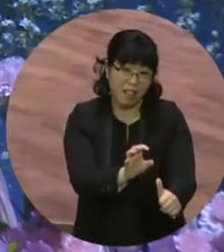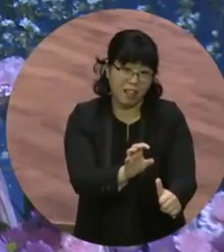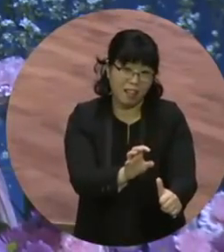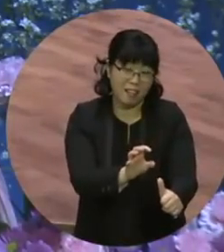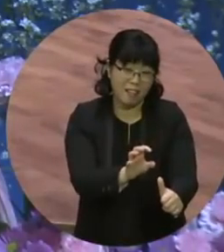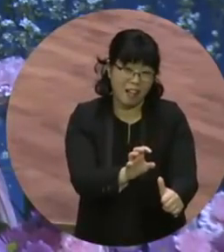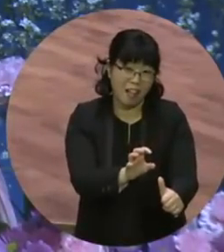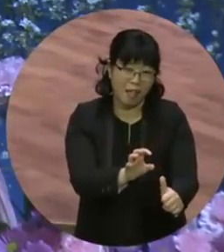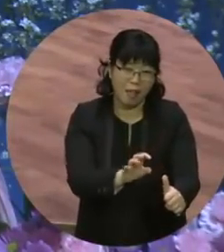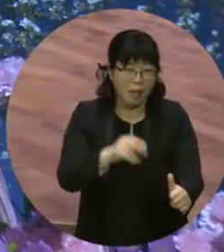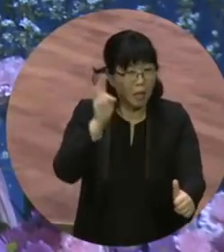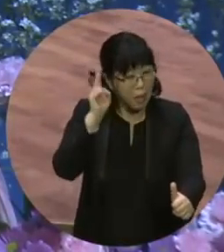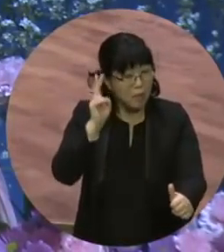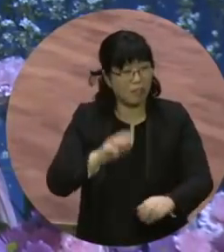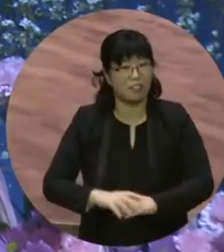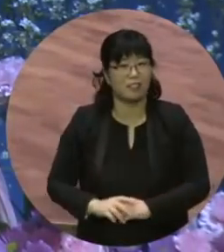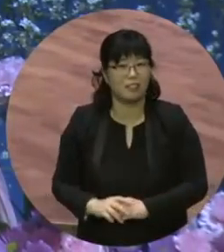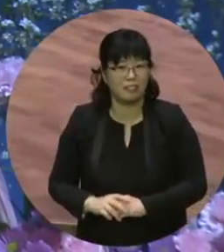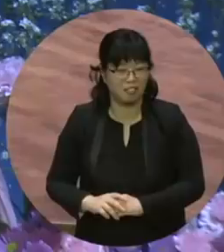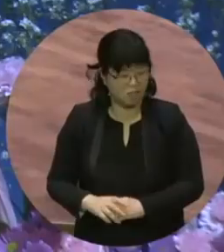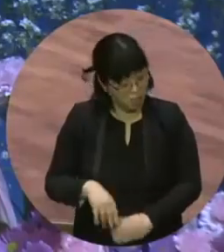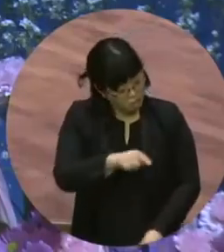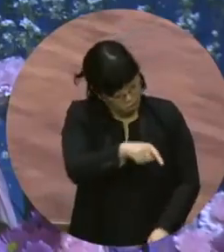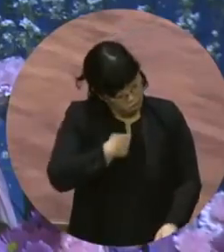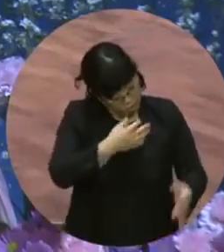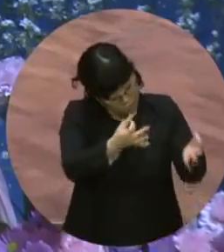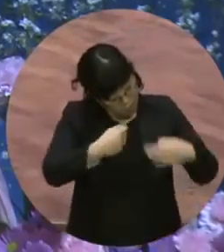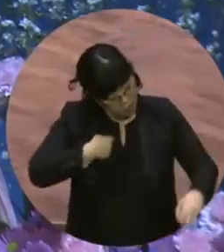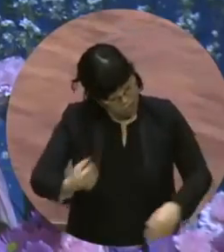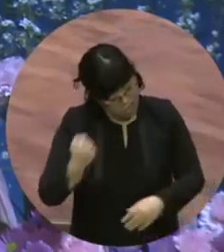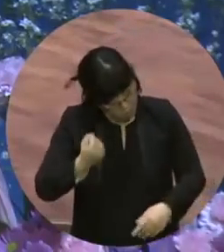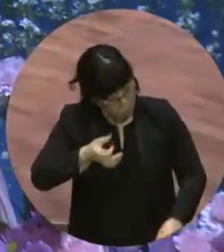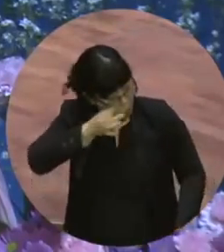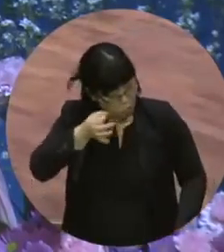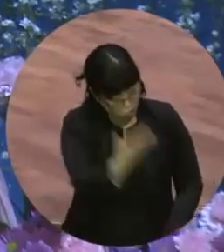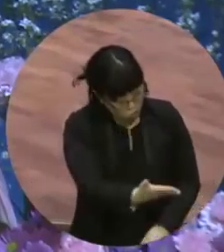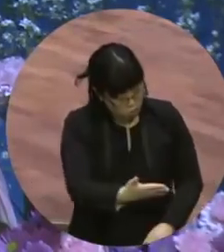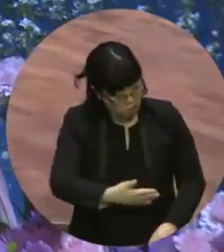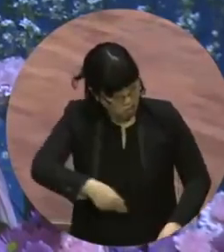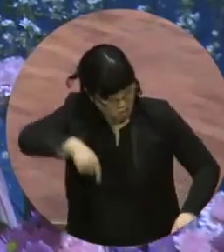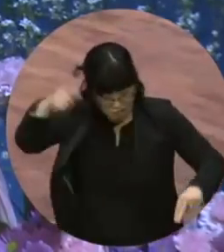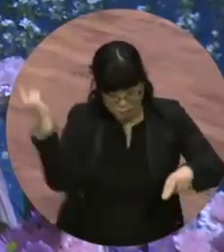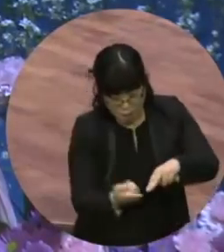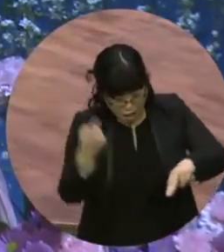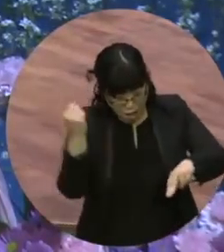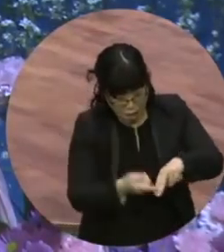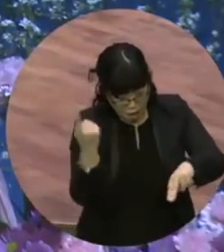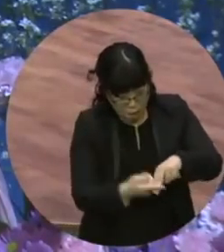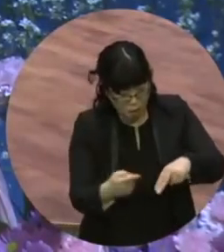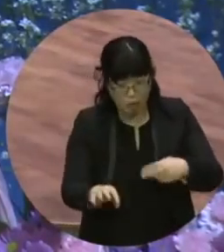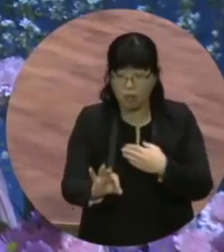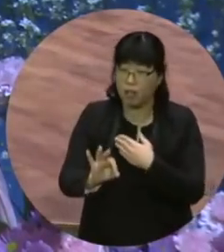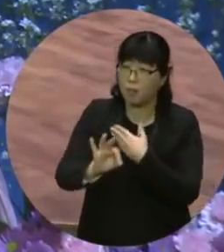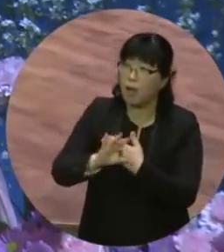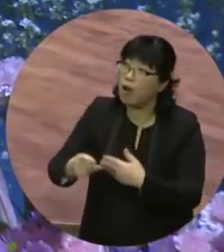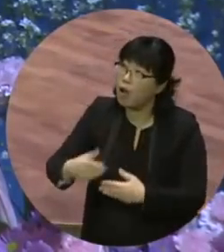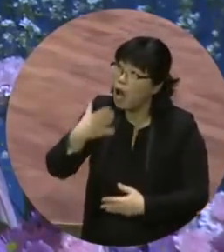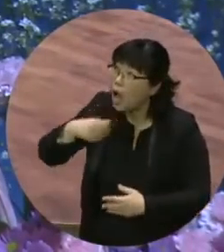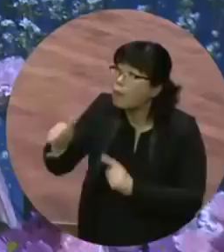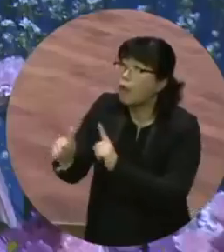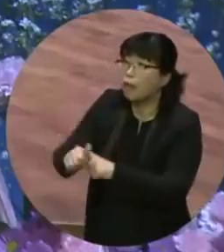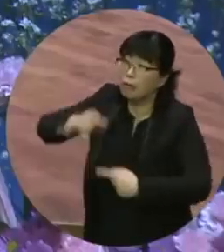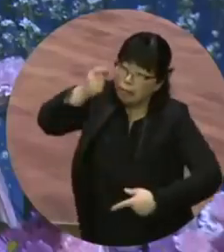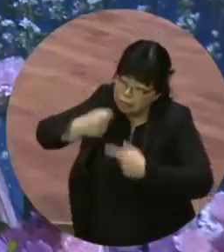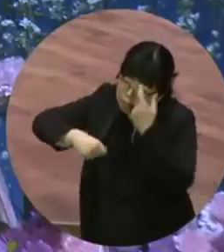빠딱 한 대만 때려가지고 주유 하면 내 그때 봐줄 건데 하나님이 그렇게 안 하시네. 내 이거